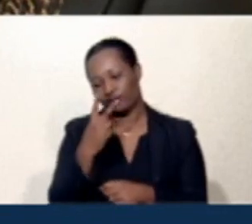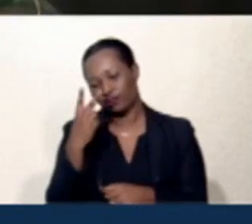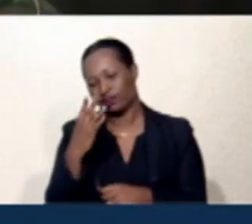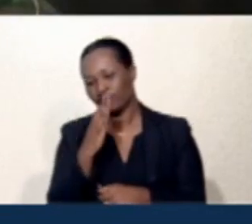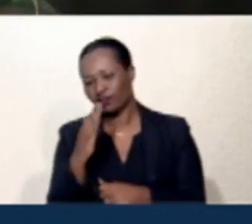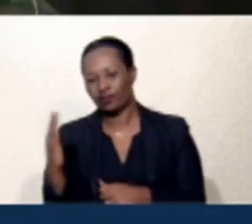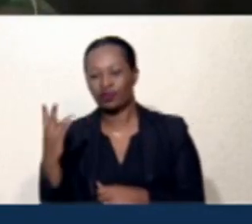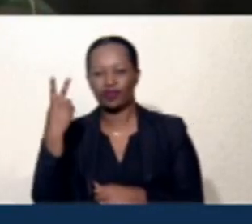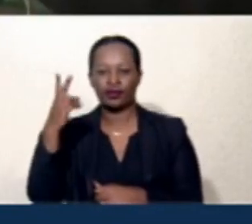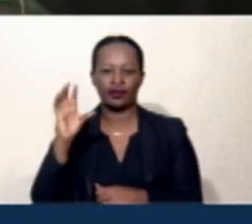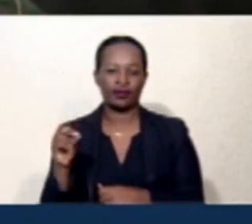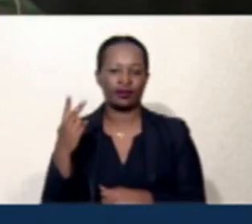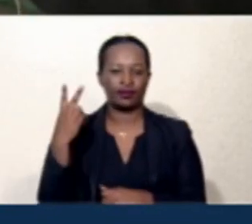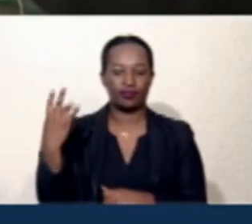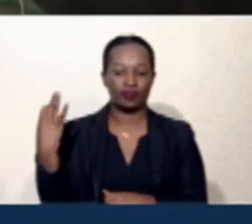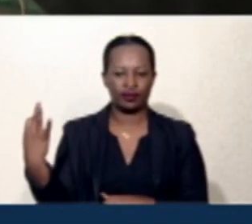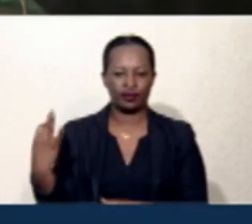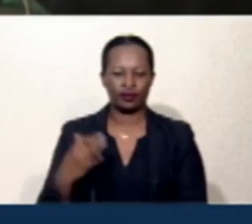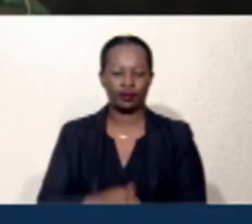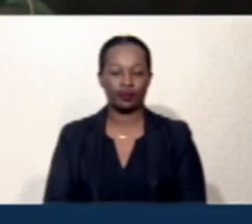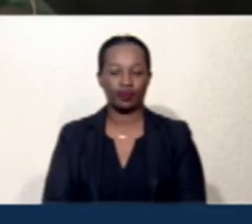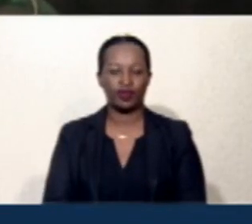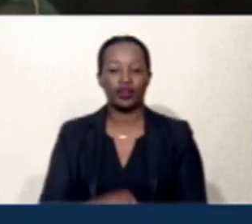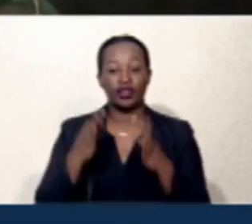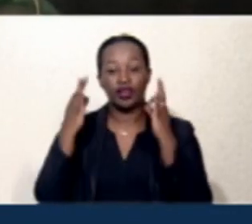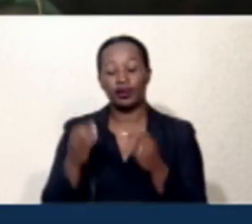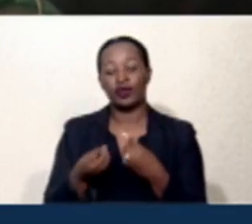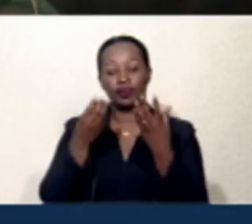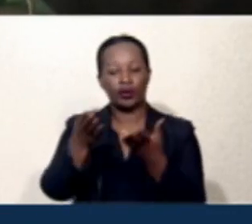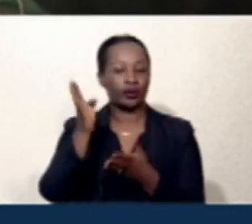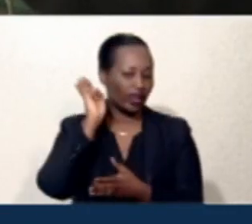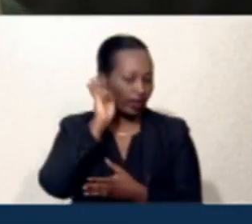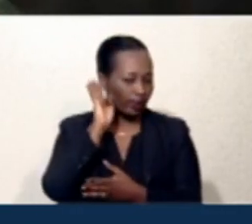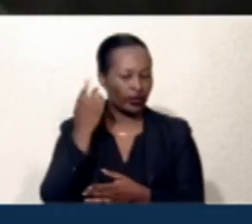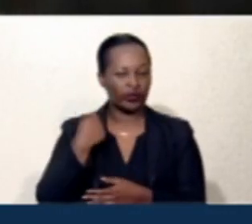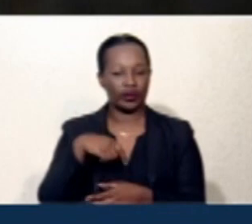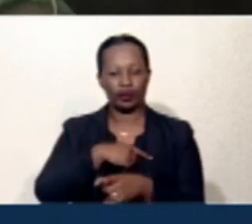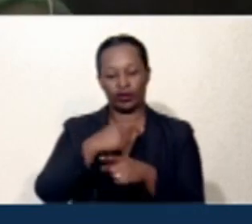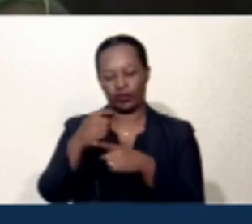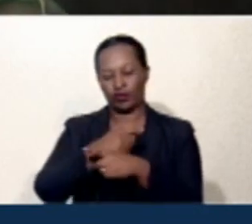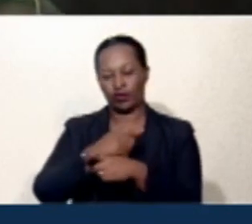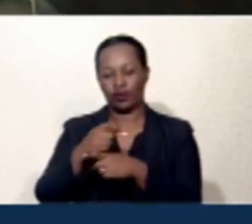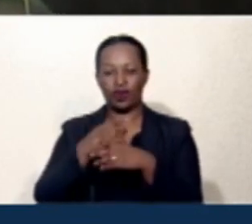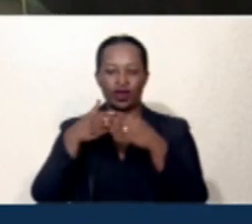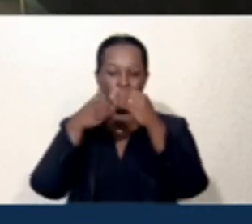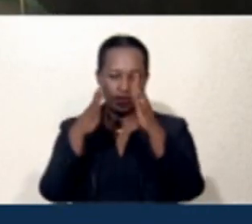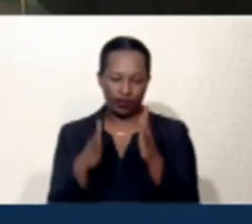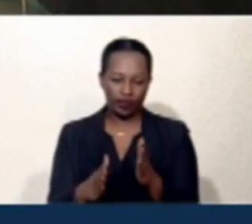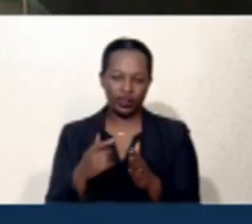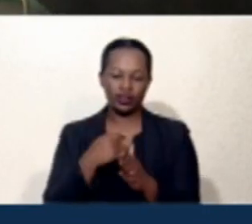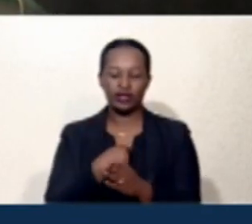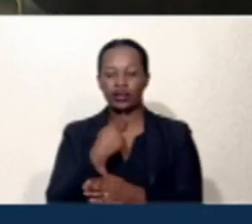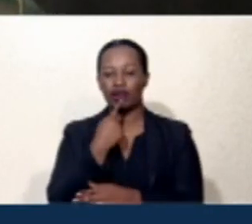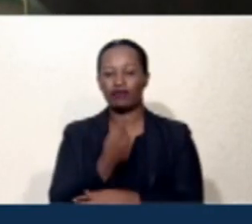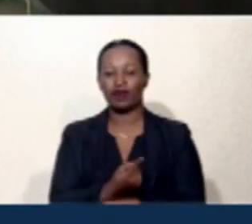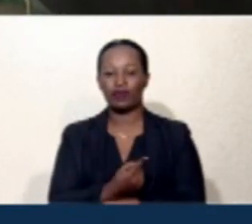2022-2023. Ibyo gutanga amakuru twagiye duhugura abayobozi, ariyo navuga yuko